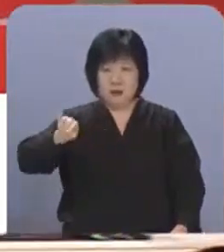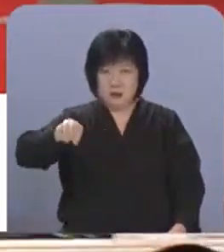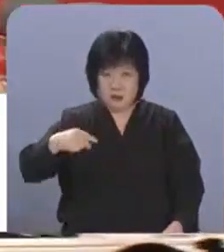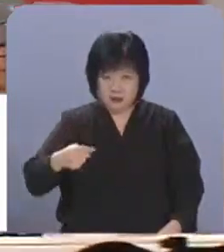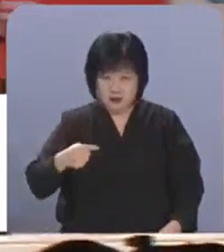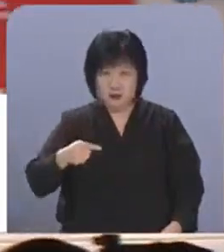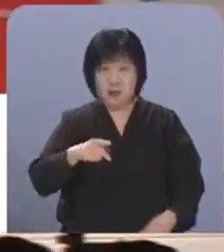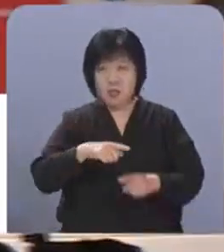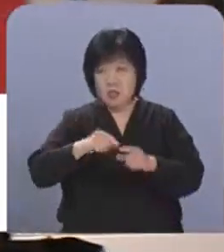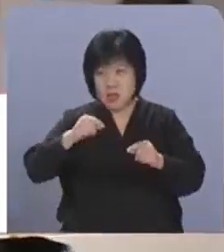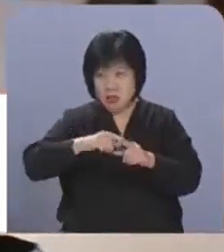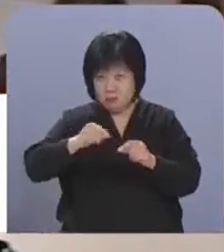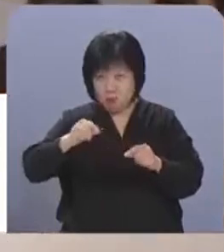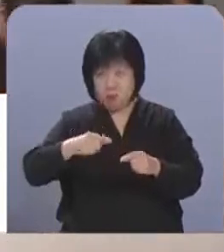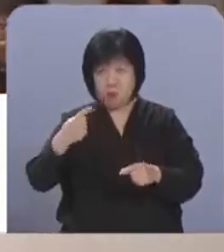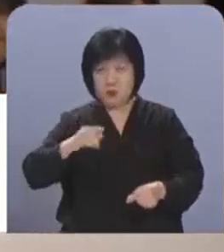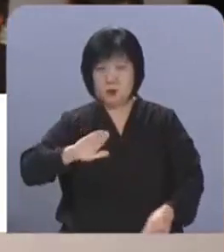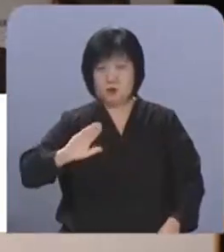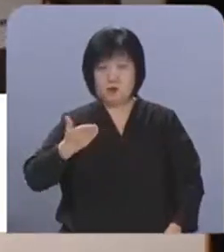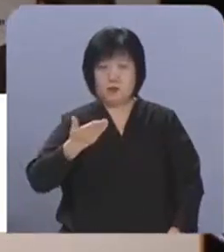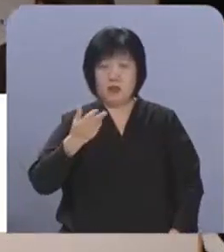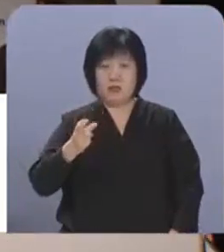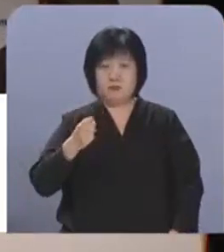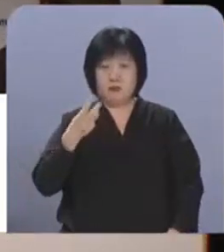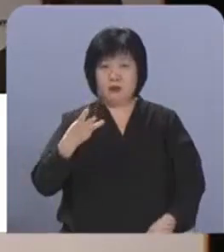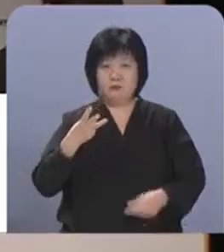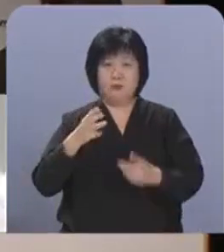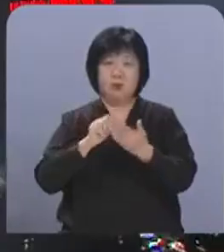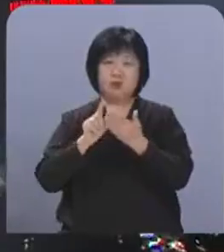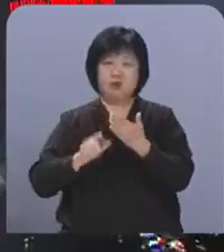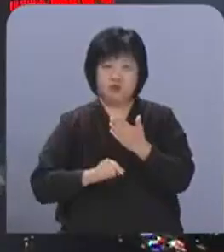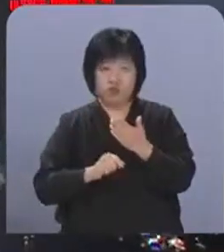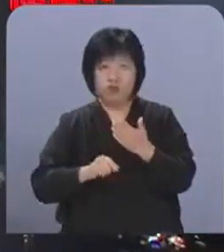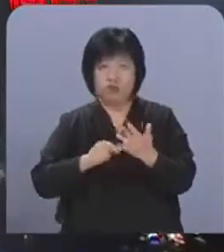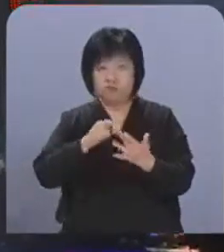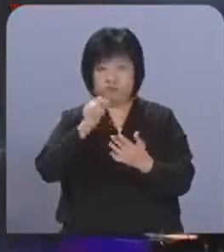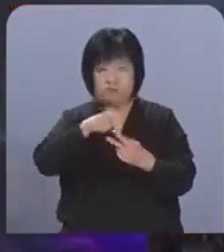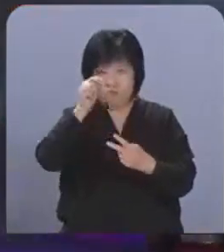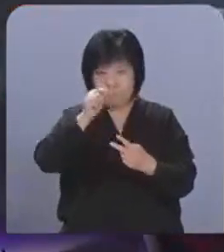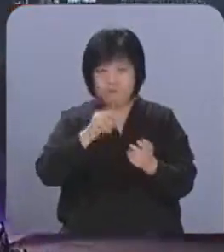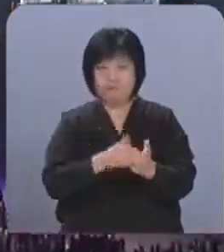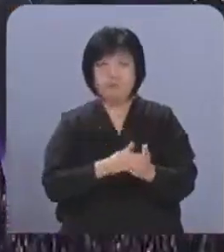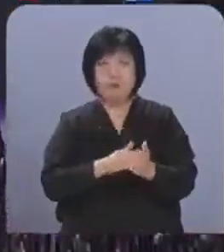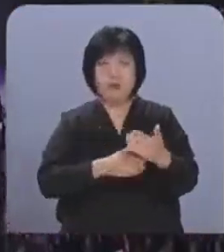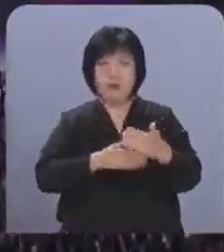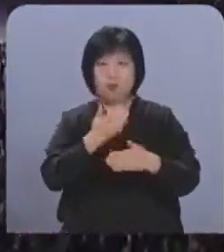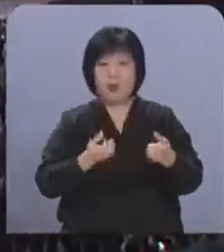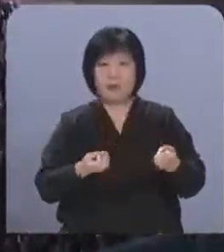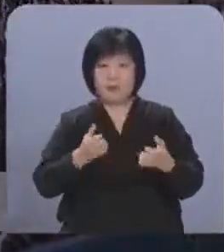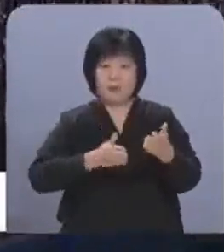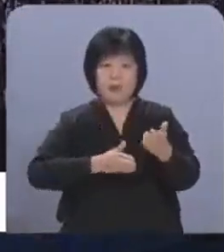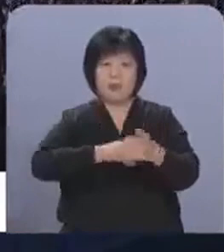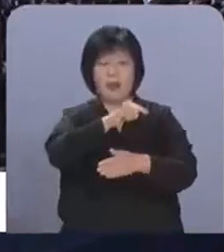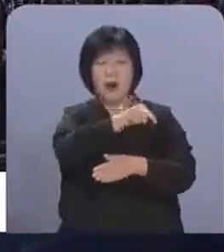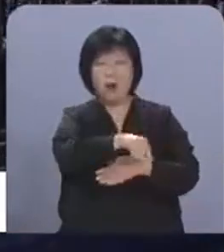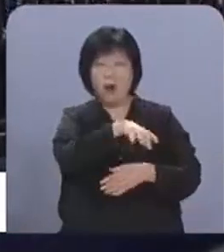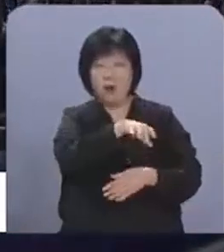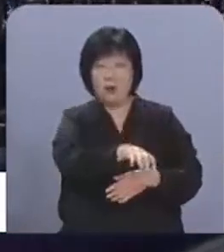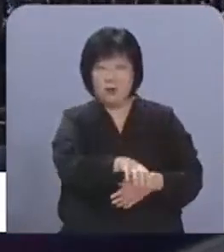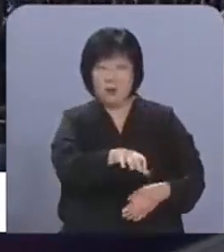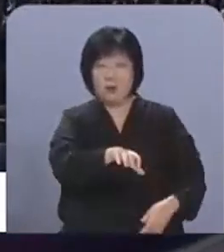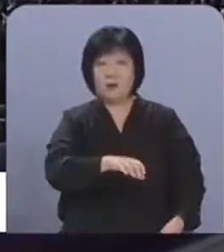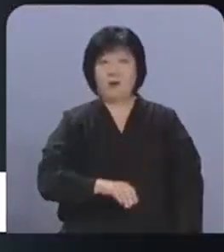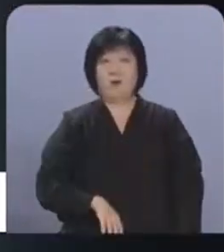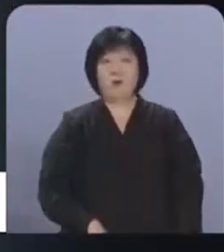모리다치야 감독의 1923년 9월이 선정됐습니다. 부산국제영화제는 영화의 전당 야외극장에서 배우 고민